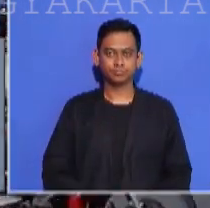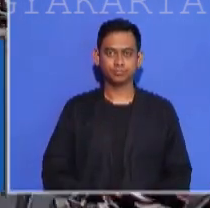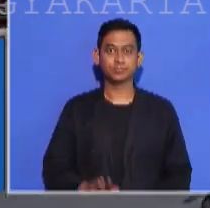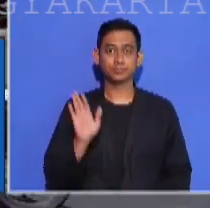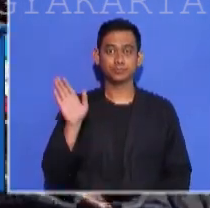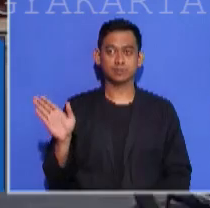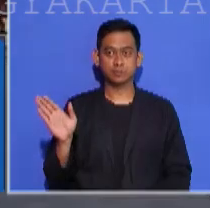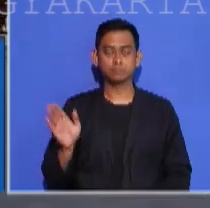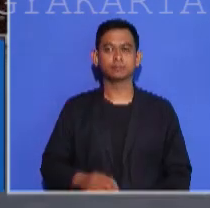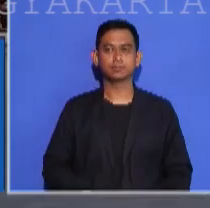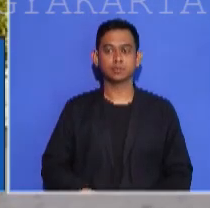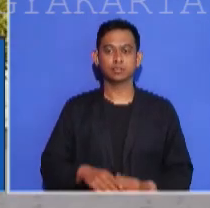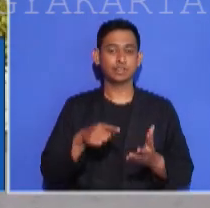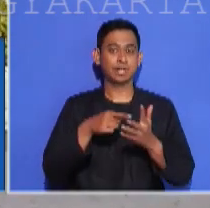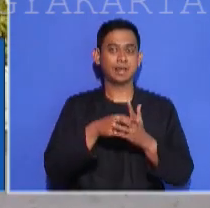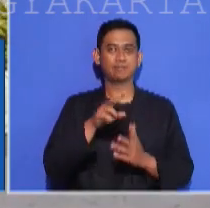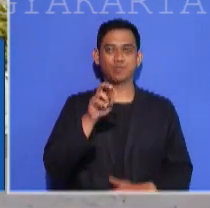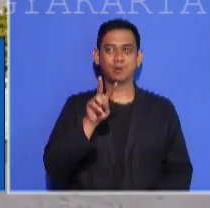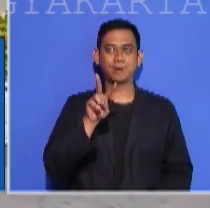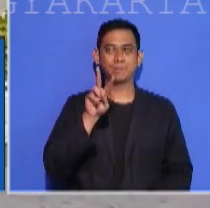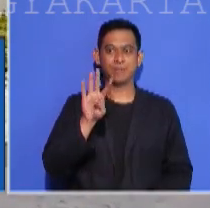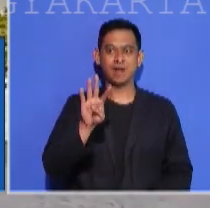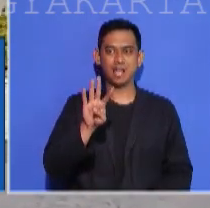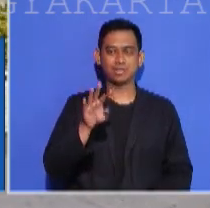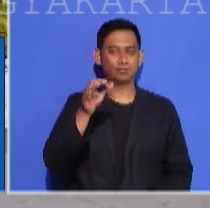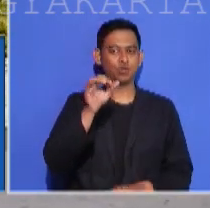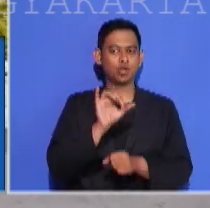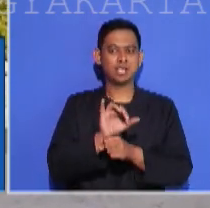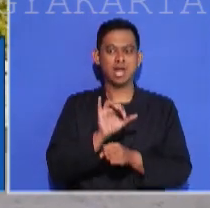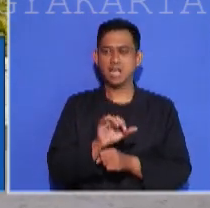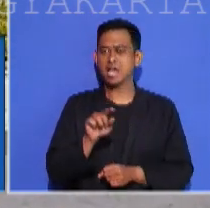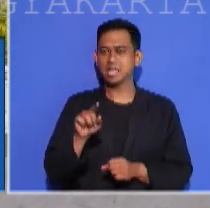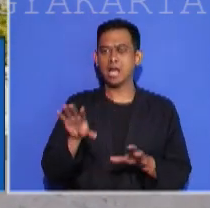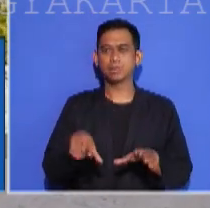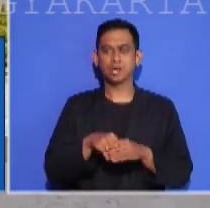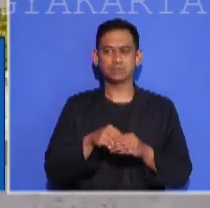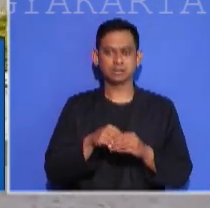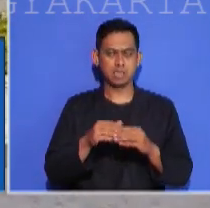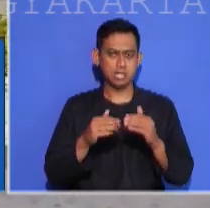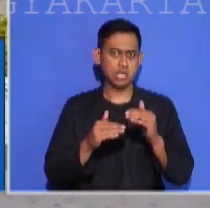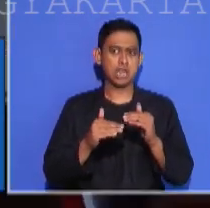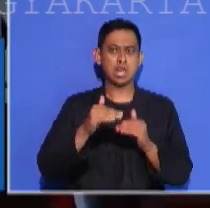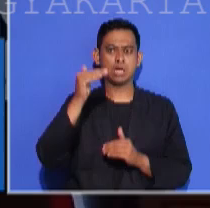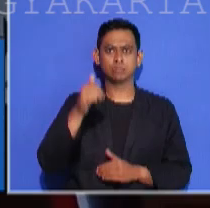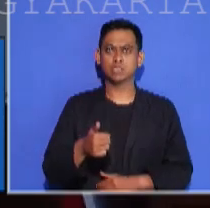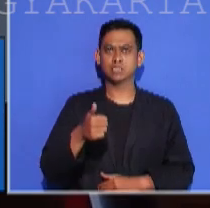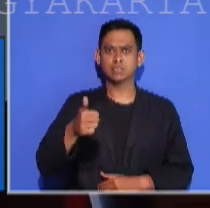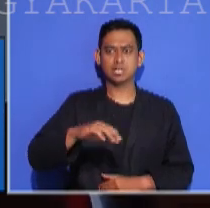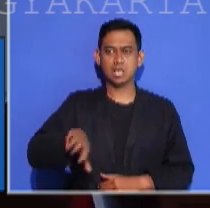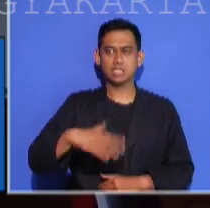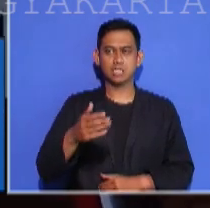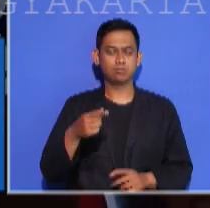Jelang Pilkada 2024, pemerintah kota terus berupaya menaikkan tingkat partisipasi pemilih pemula di wilayahnya agar semakin